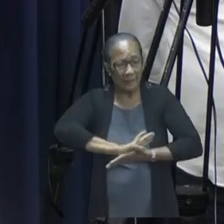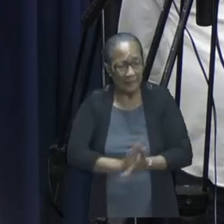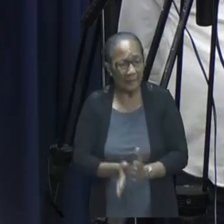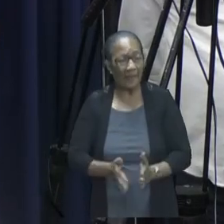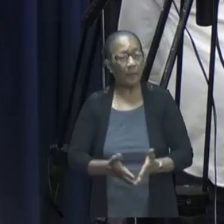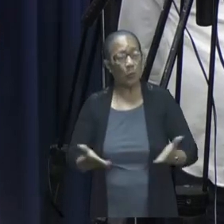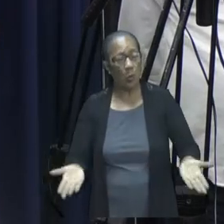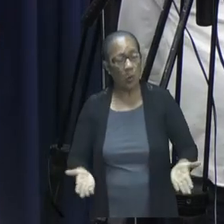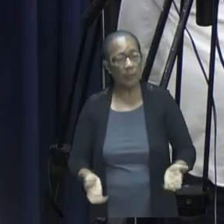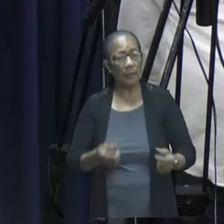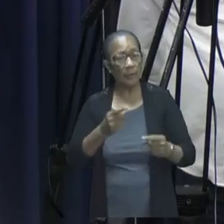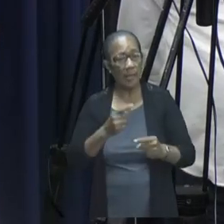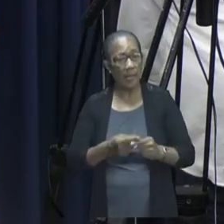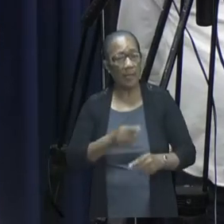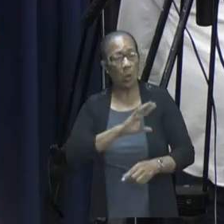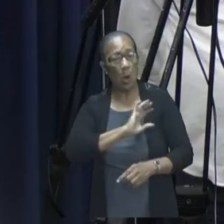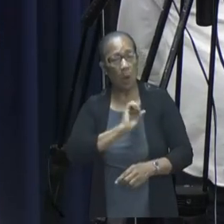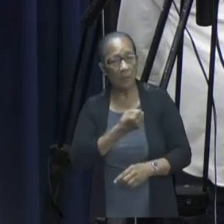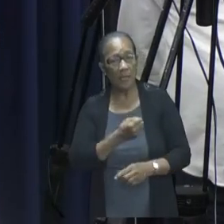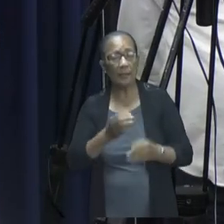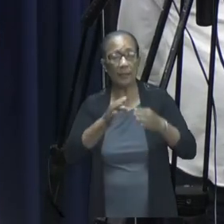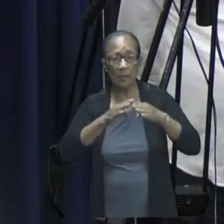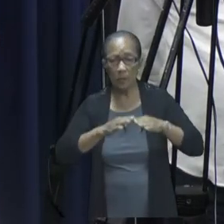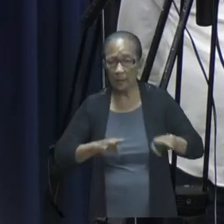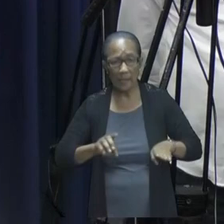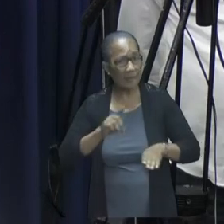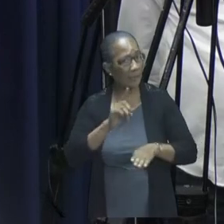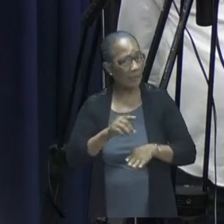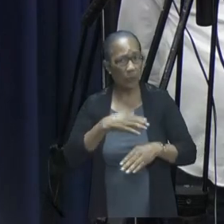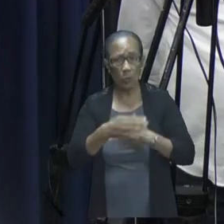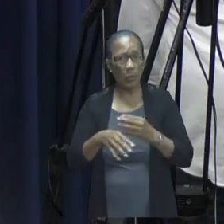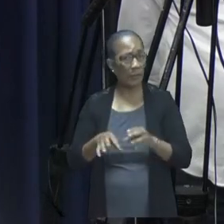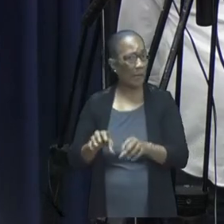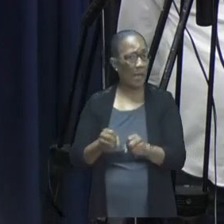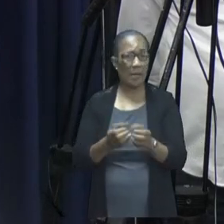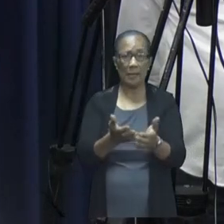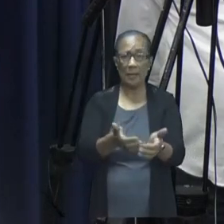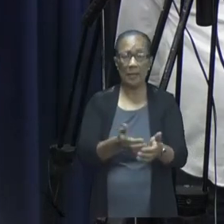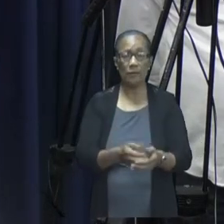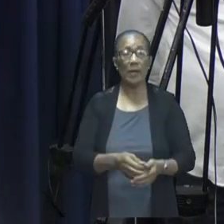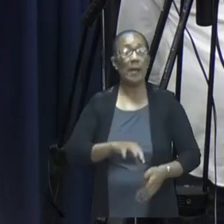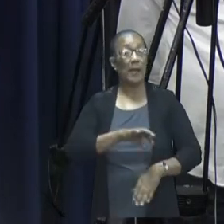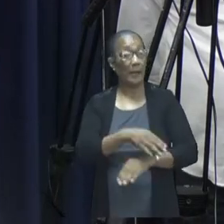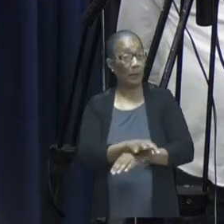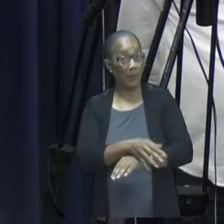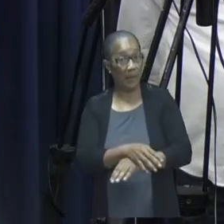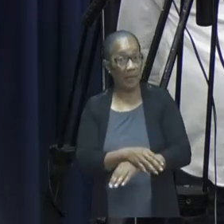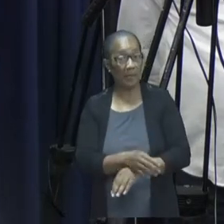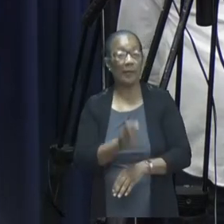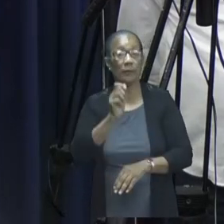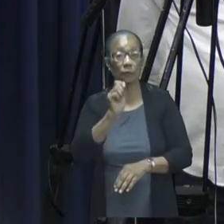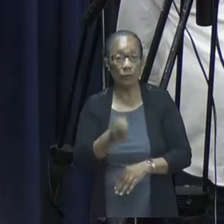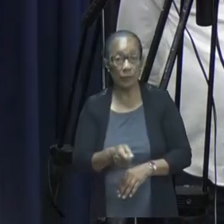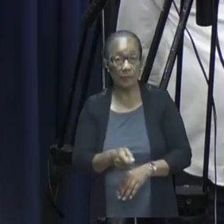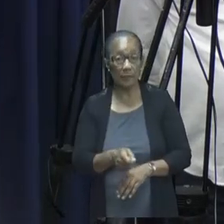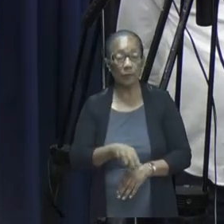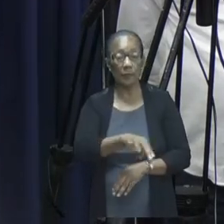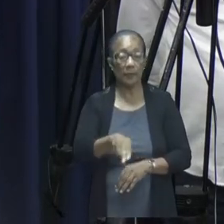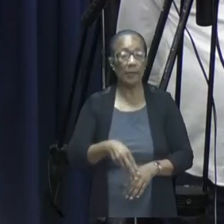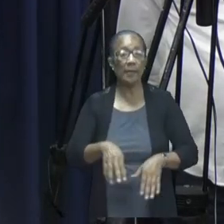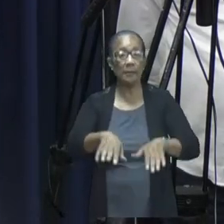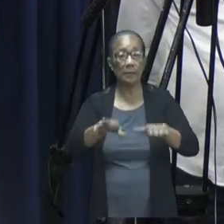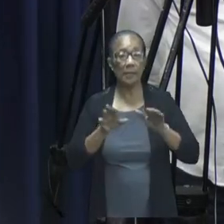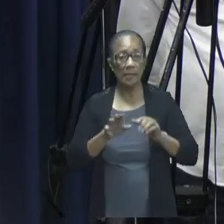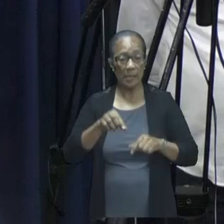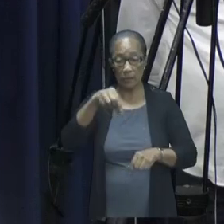en de omdat de democratie die nageleefd wordt ik ben blij dat de voorzitter van de nationale assemblee hier is wordt het geen